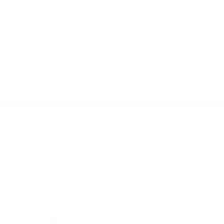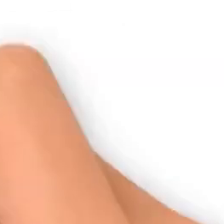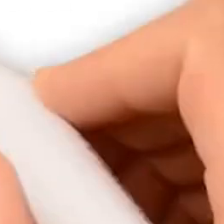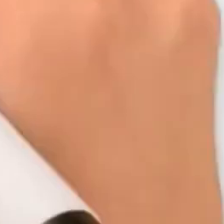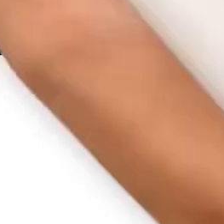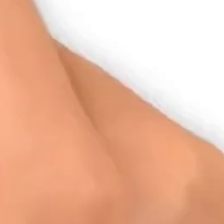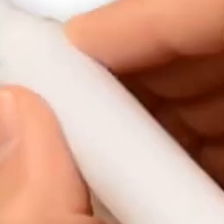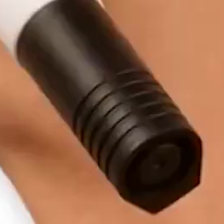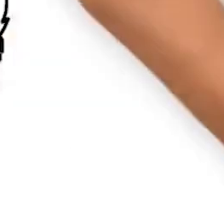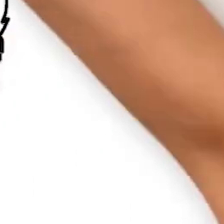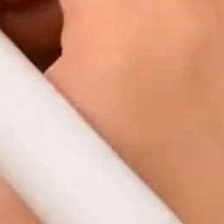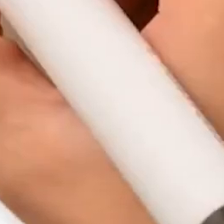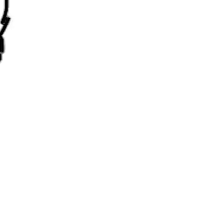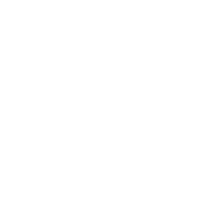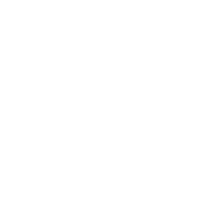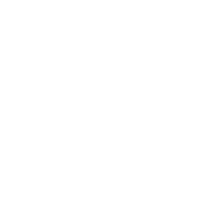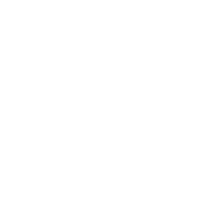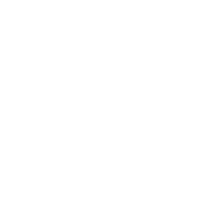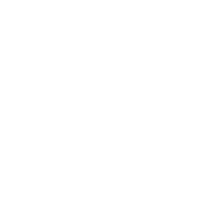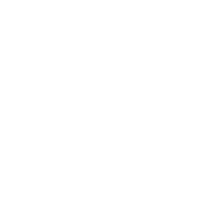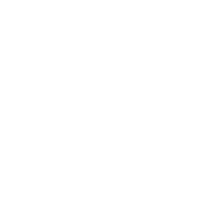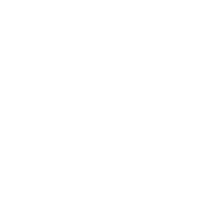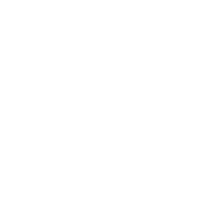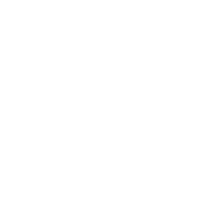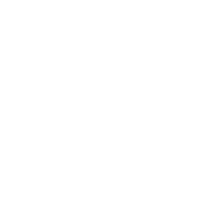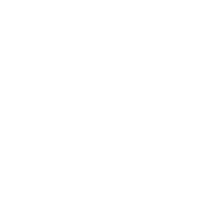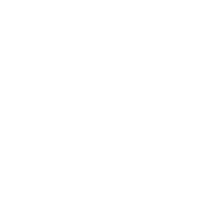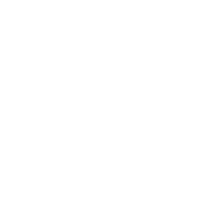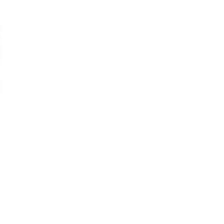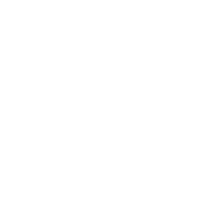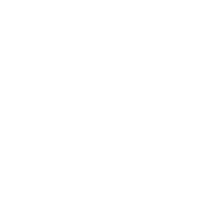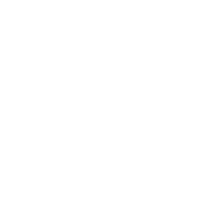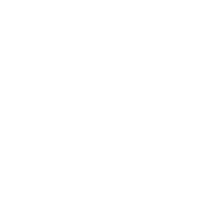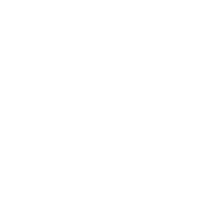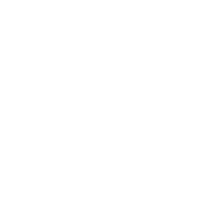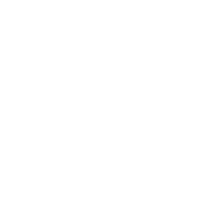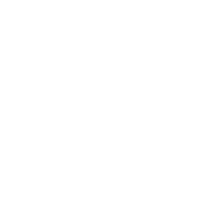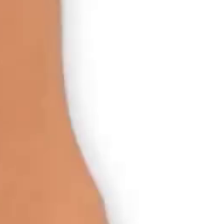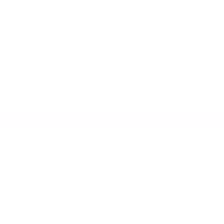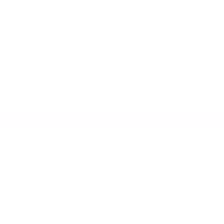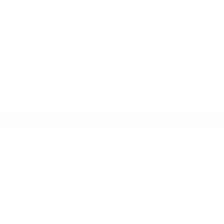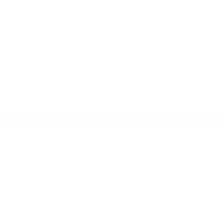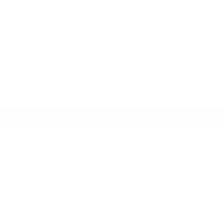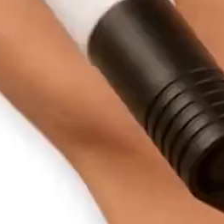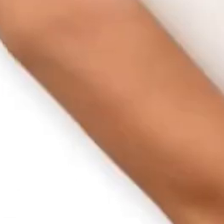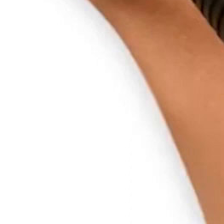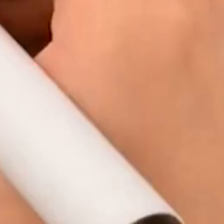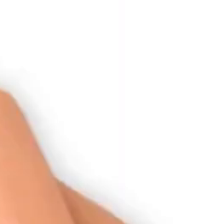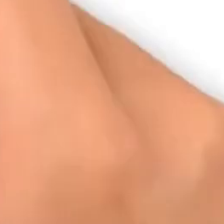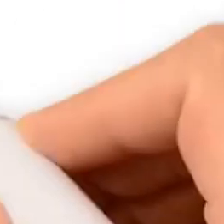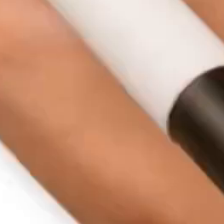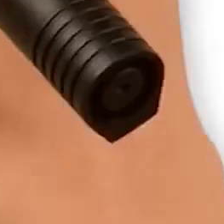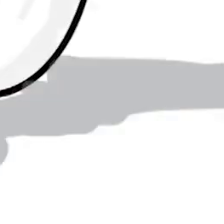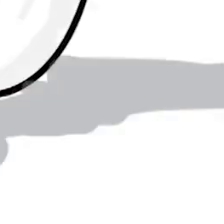რთული ქცევა ბავშვებში. მიზეზები და მართვის სტრატეგია. Როგორ მოვახდინოთ გავლენა მოზარდის პრობლემურ ქცევაზე